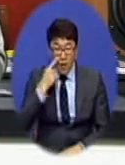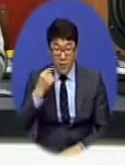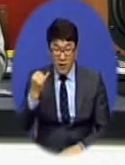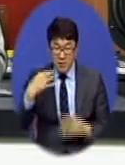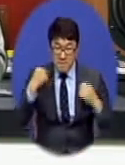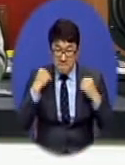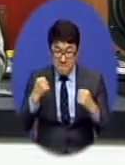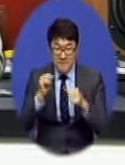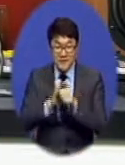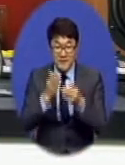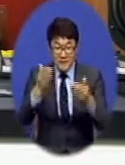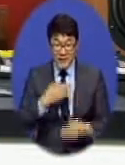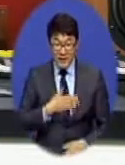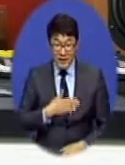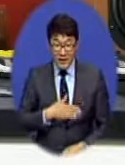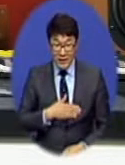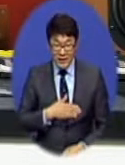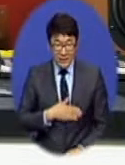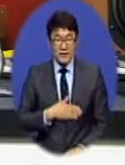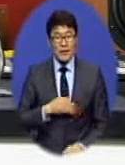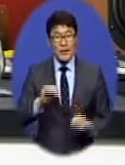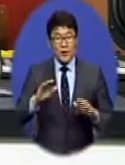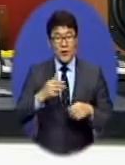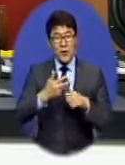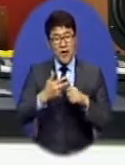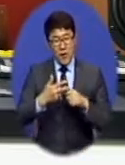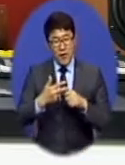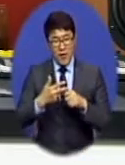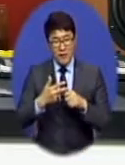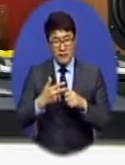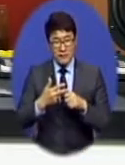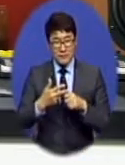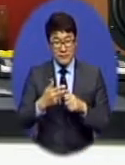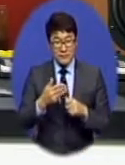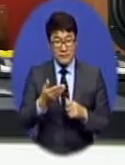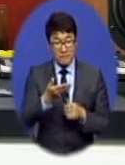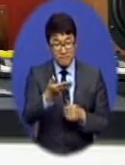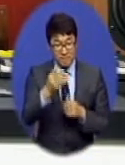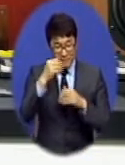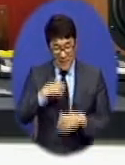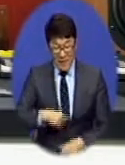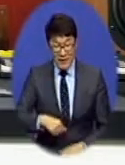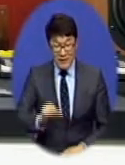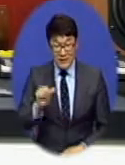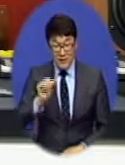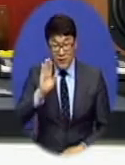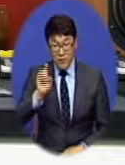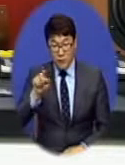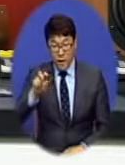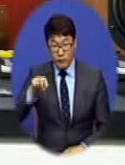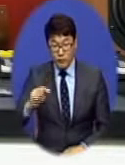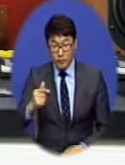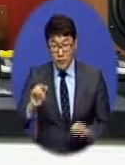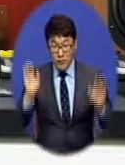알지? 그래요. 네. 양은아님 참가번호 8번이죠. 네. 자, 양은아님의 그 아드님 범진 씨.